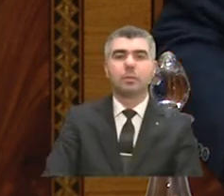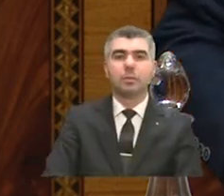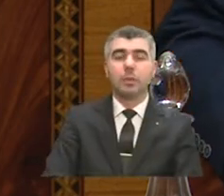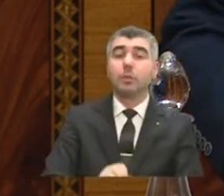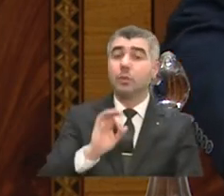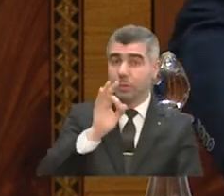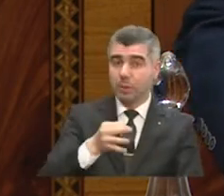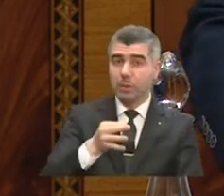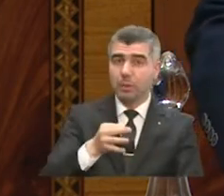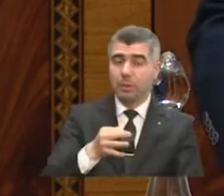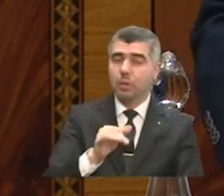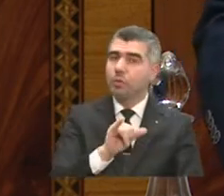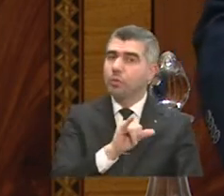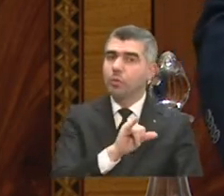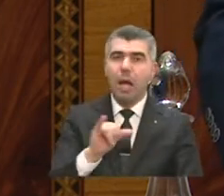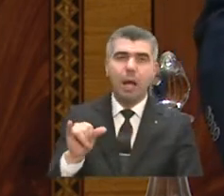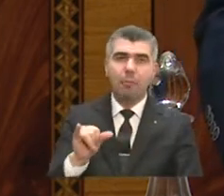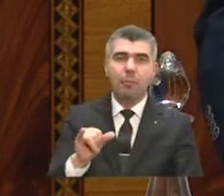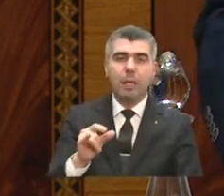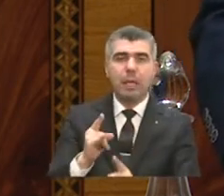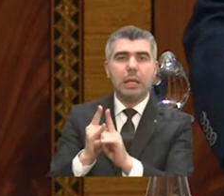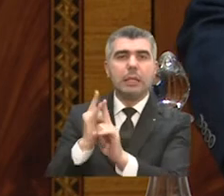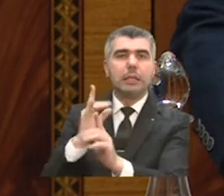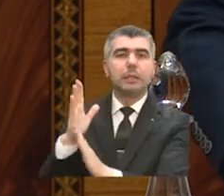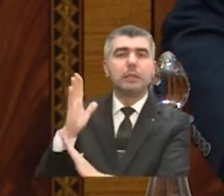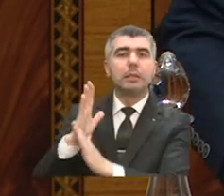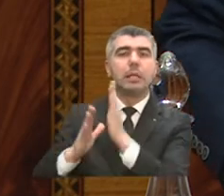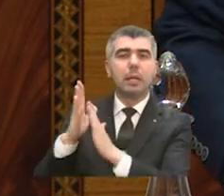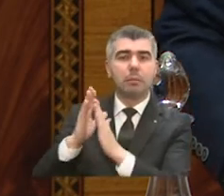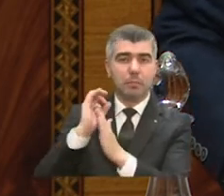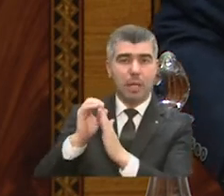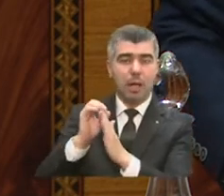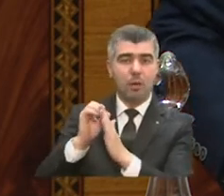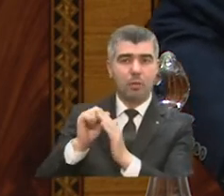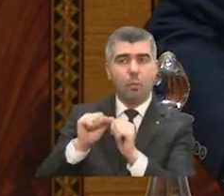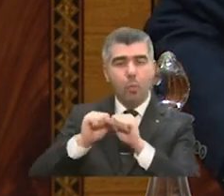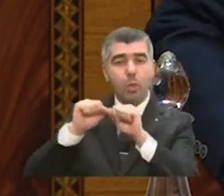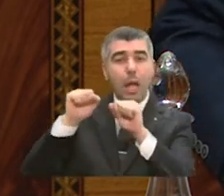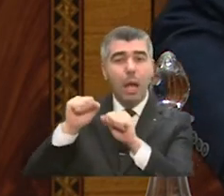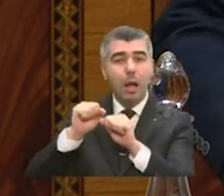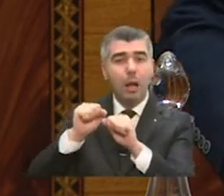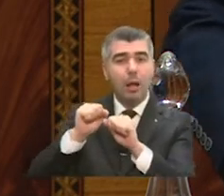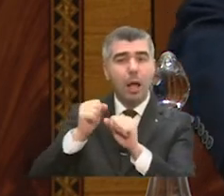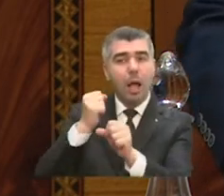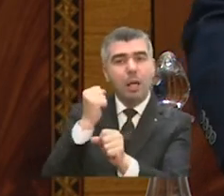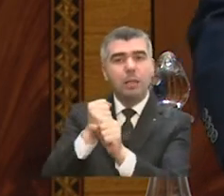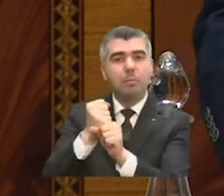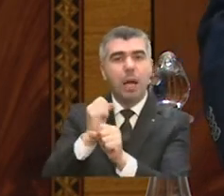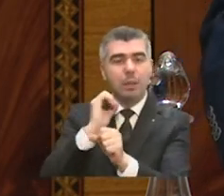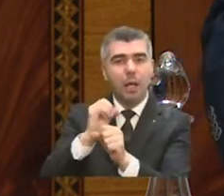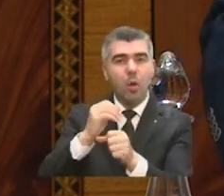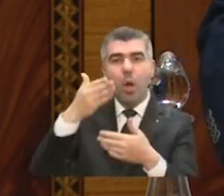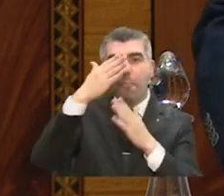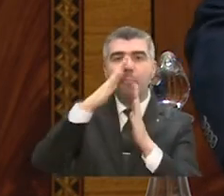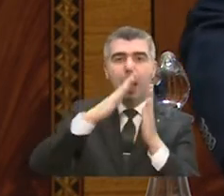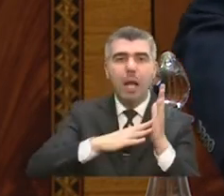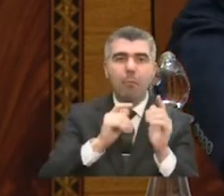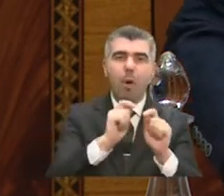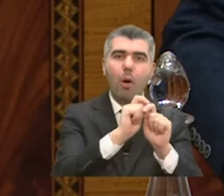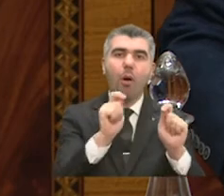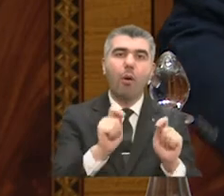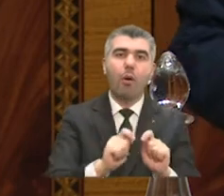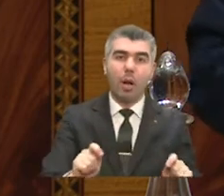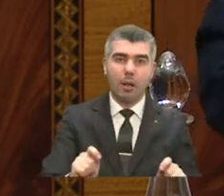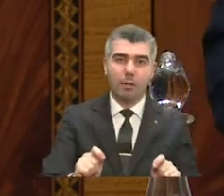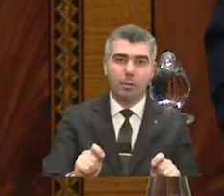des salariés, parce que l'UMT ne s'est pas uniquement construit sur des revendications,